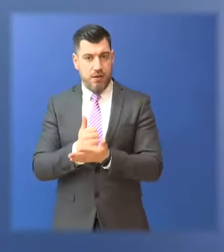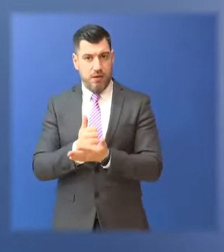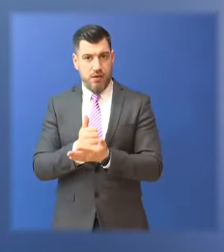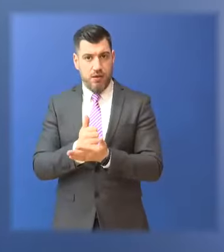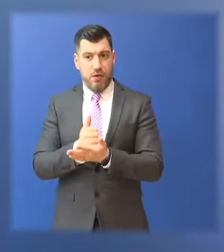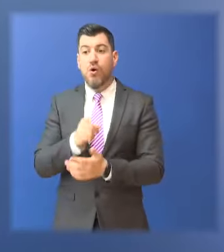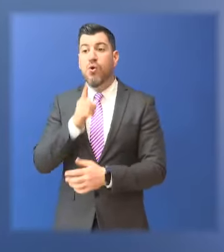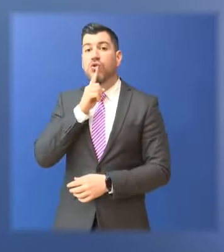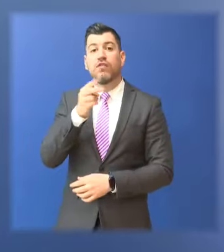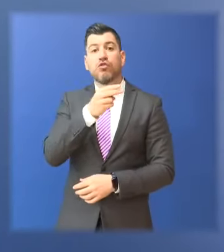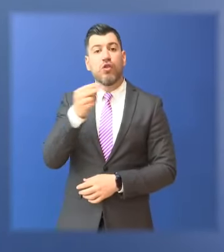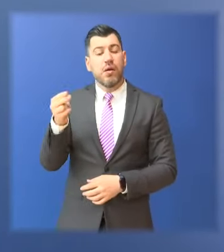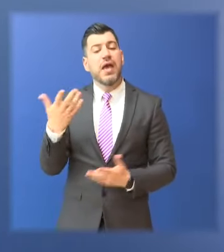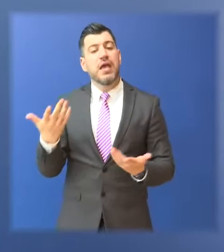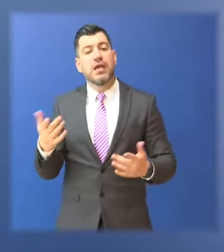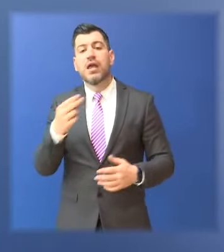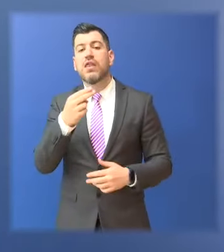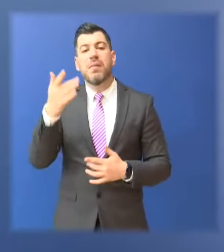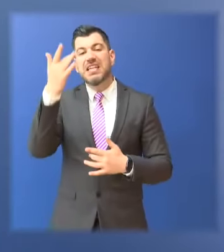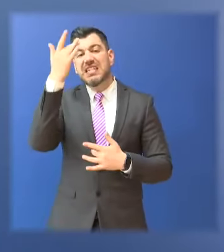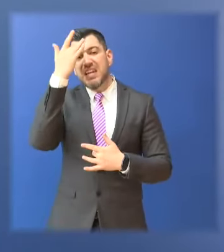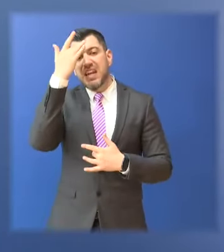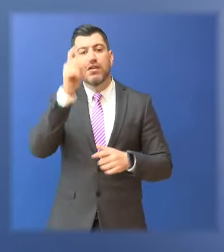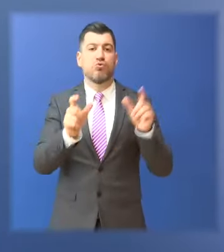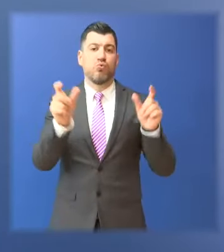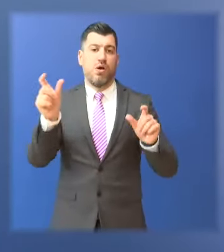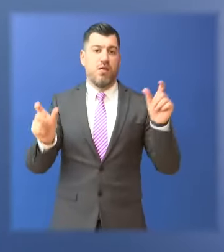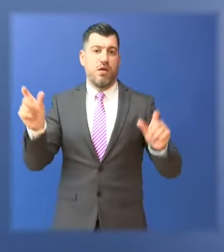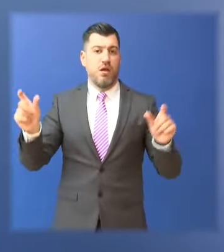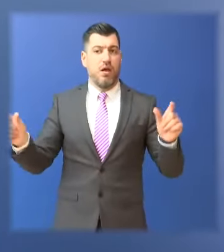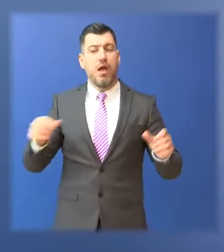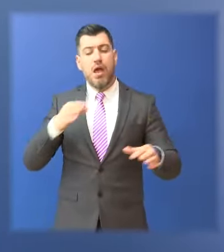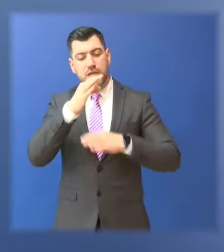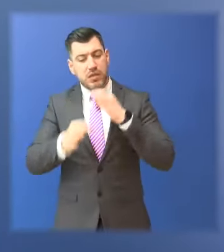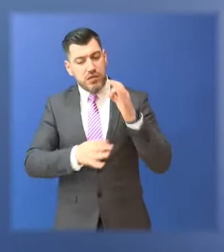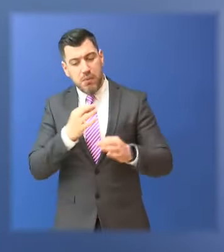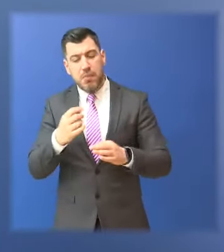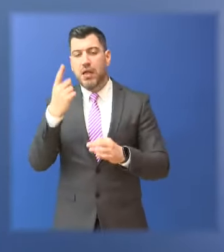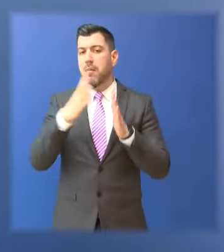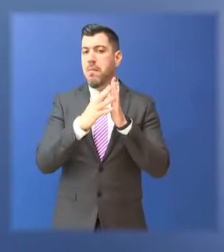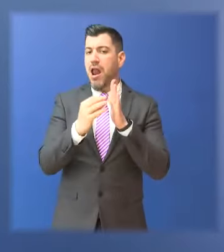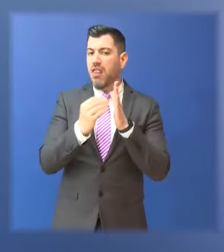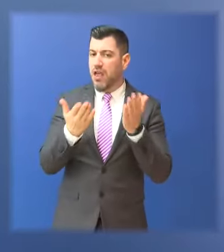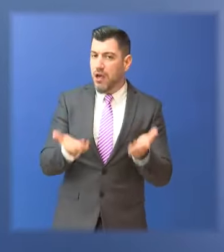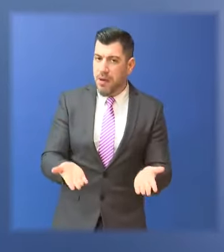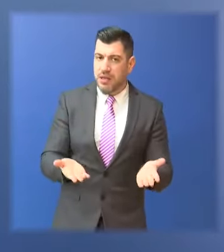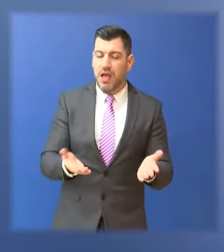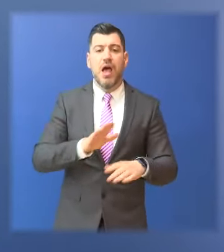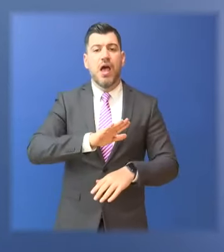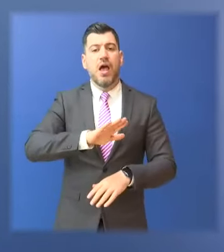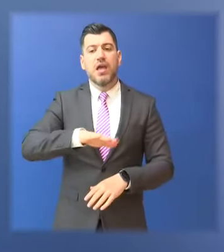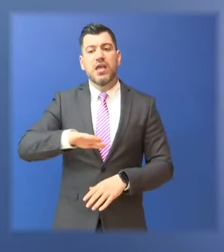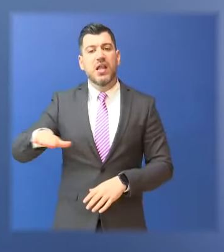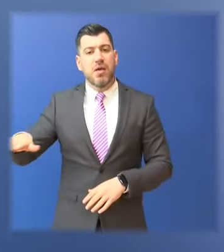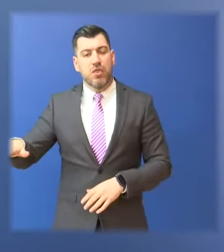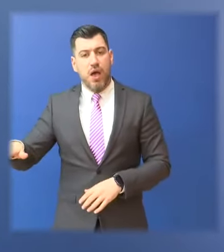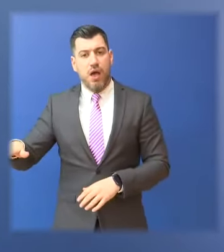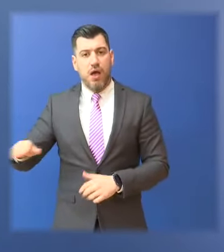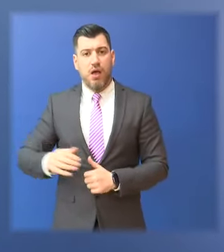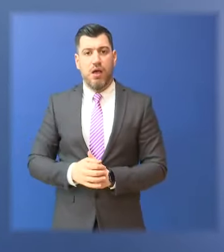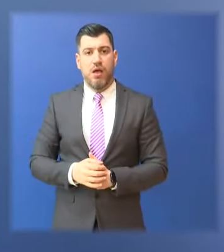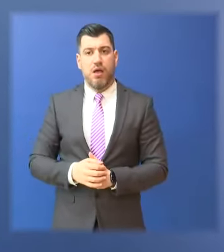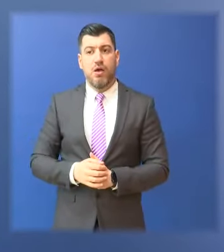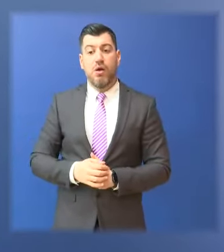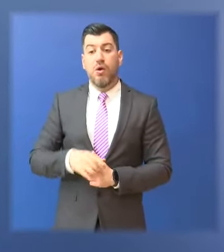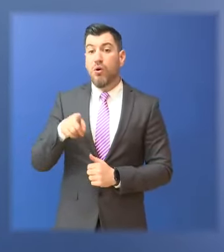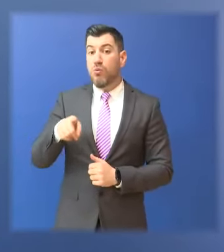ζήτημα συνείδησης. Περιγράψατε και τα παραδείγματα ενός παιδιού που έχει